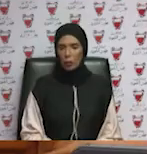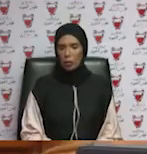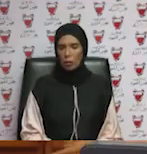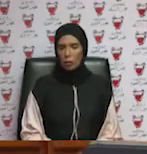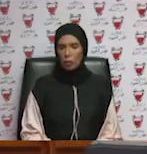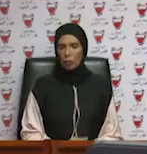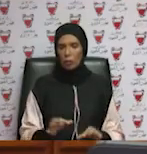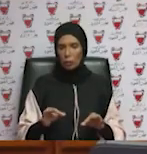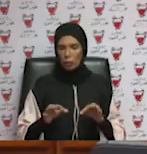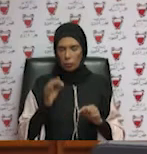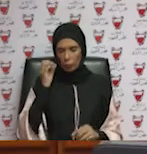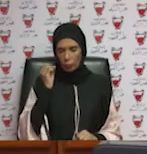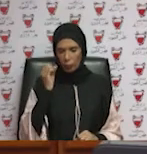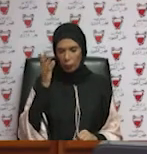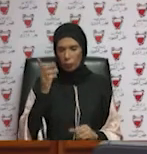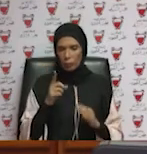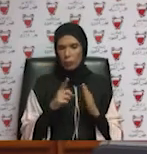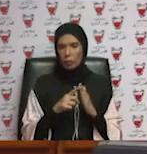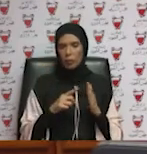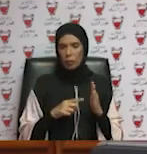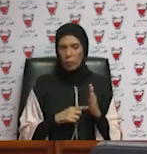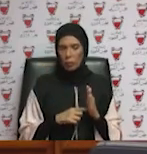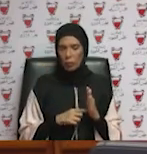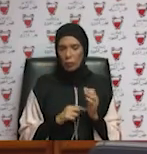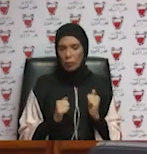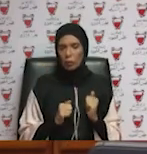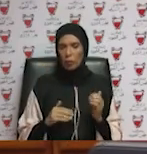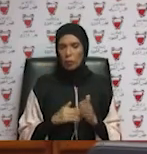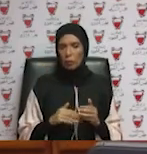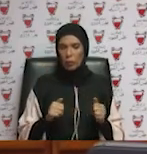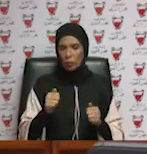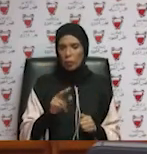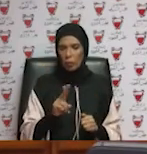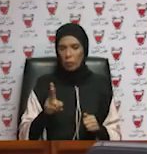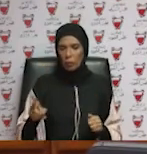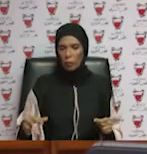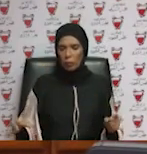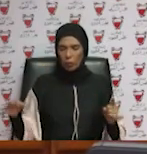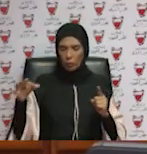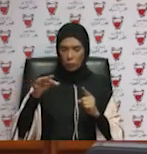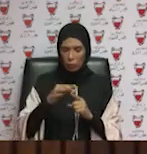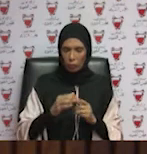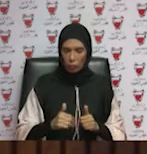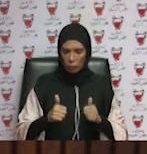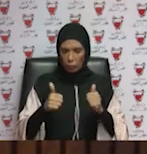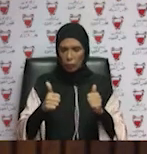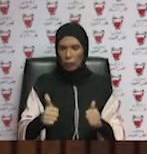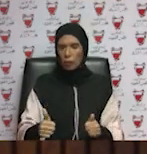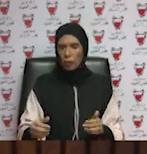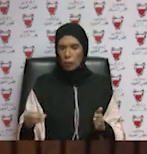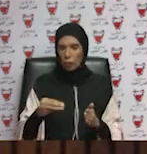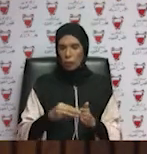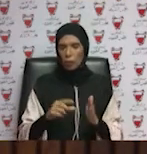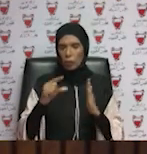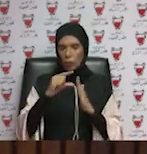يحرص الاقتراح بقانون على ضمان تحقيق العديد من الأهداف التي تضمنها